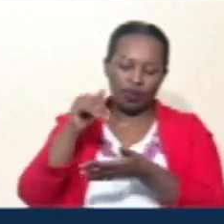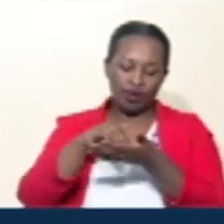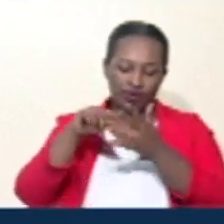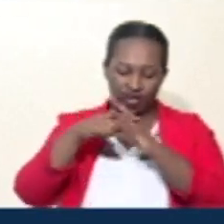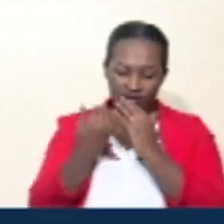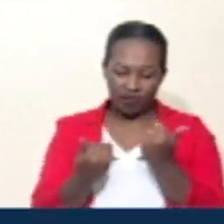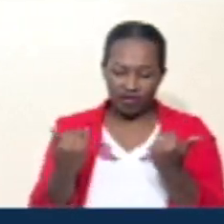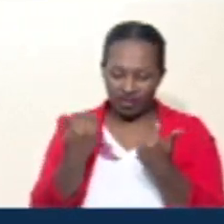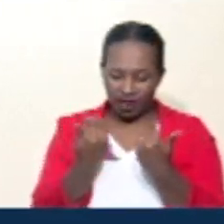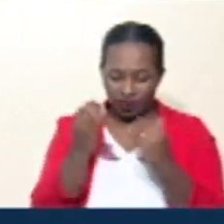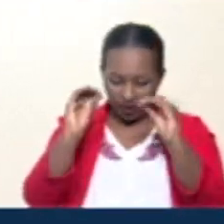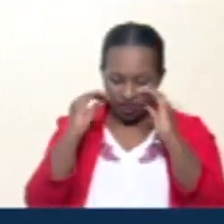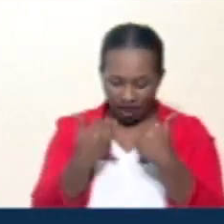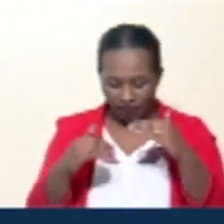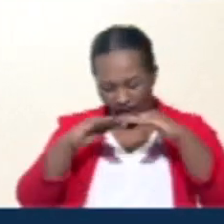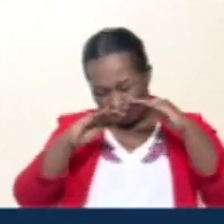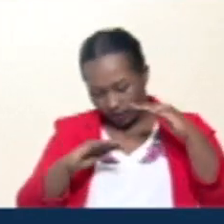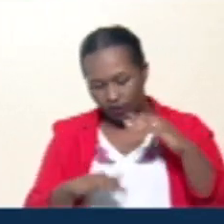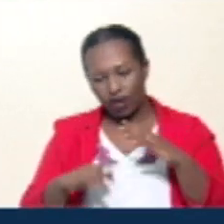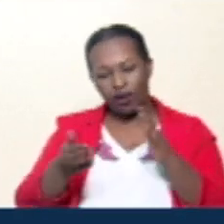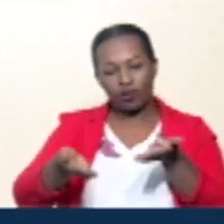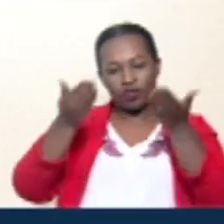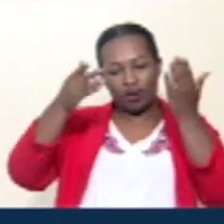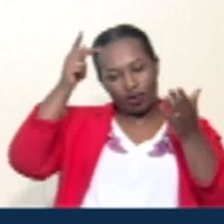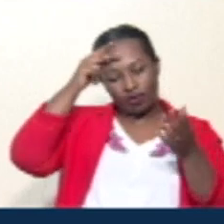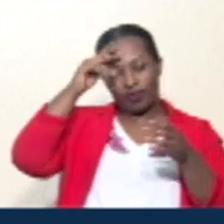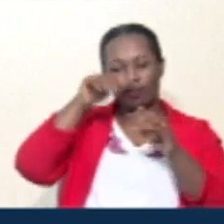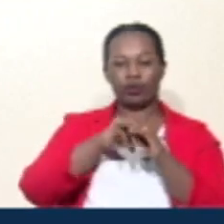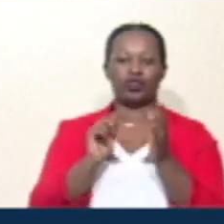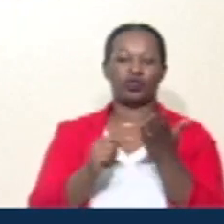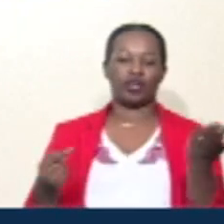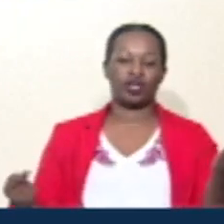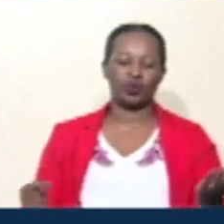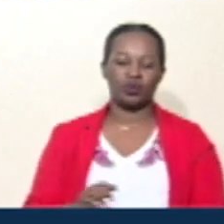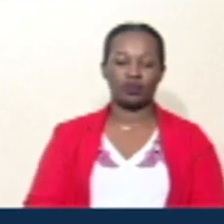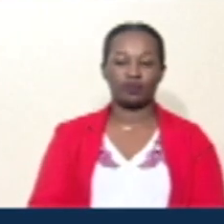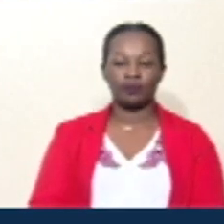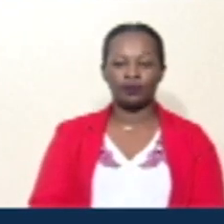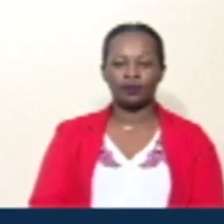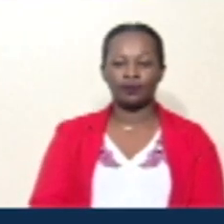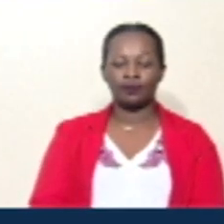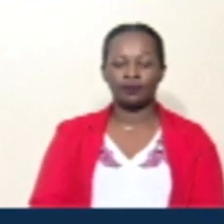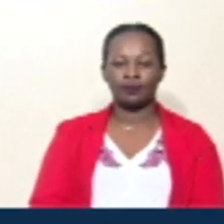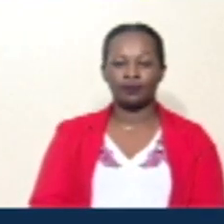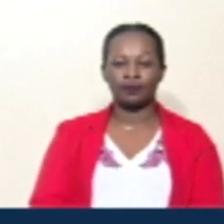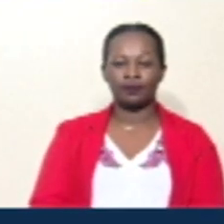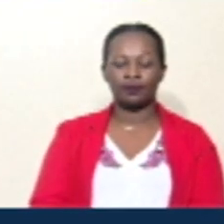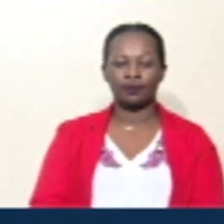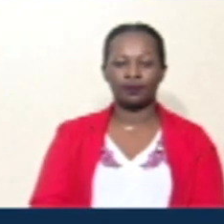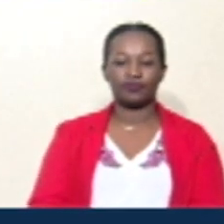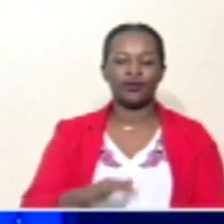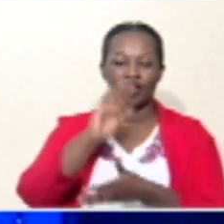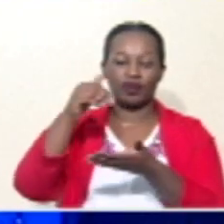y'inshuke n'abanza mu kuzamura ubumenyi mu ikoranabuhanga. Ange Kaga, i Kigali. Naho